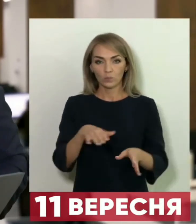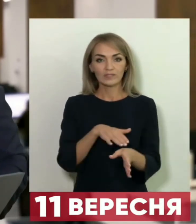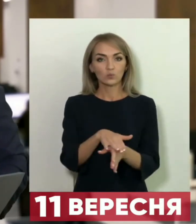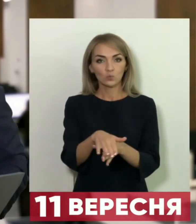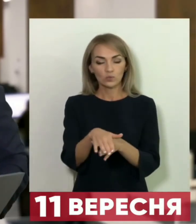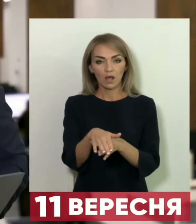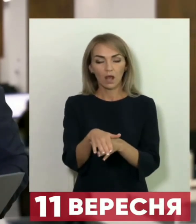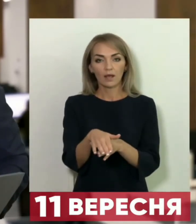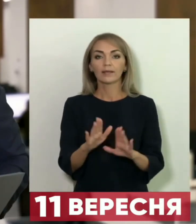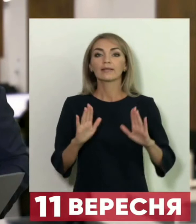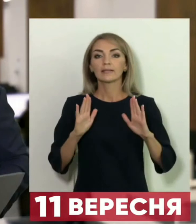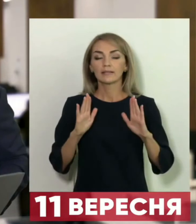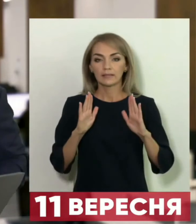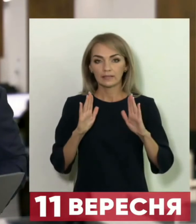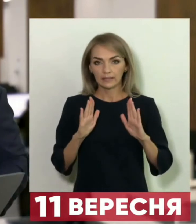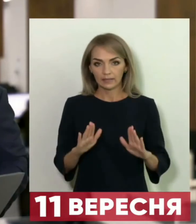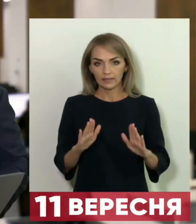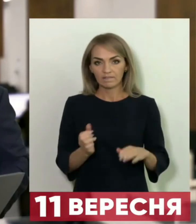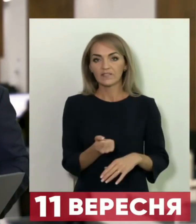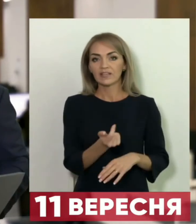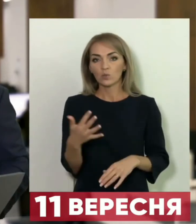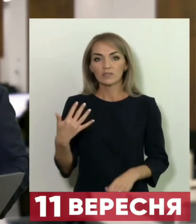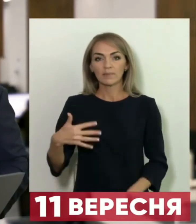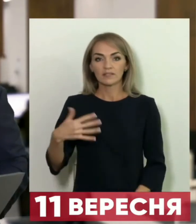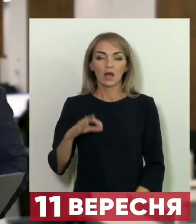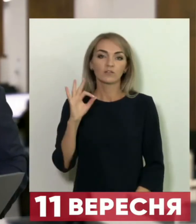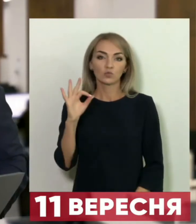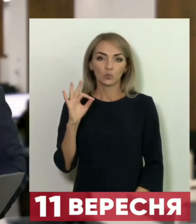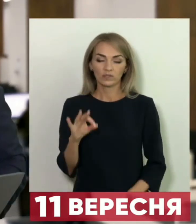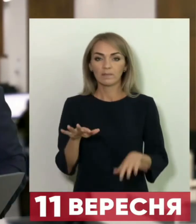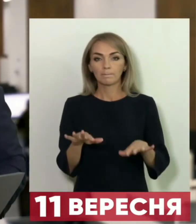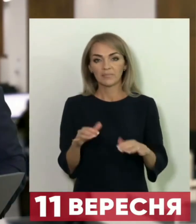здійснюється тільки в кількісті 50%.